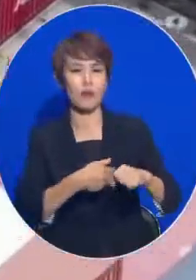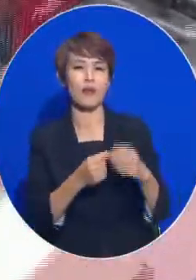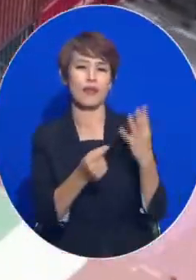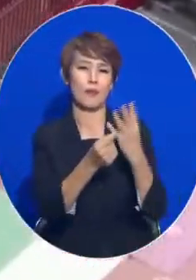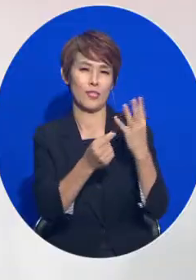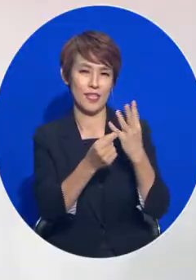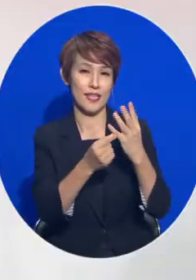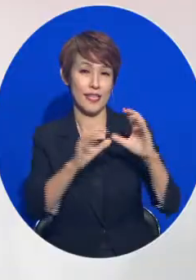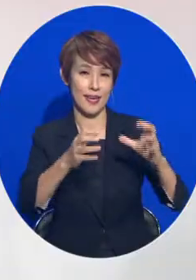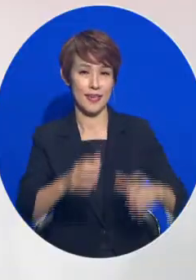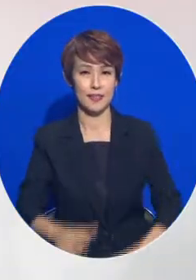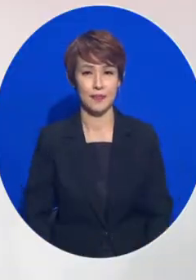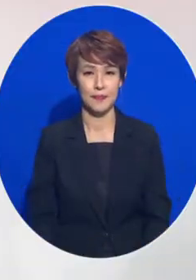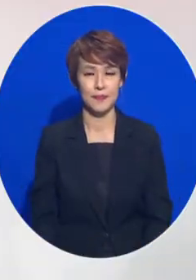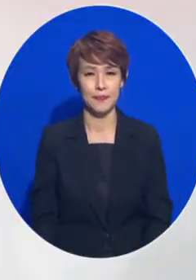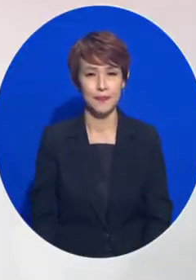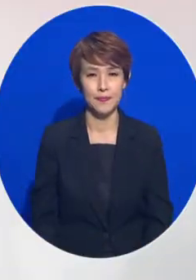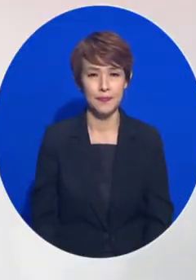나타났습니다.